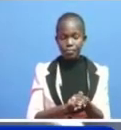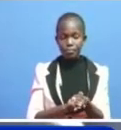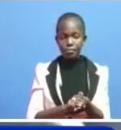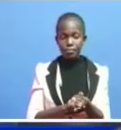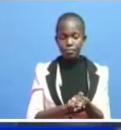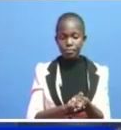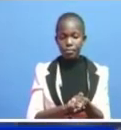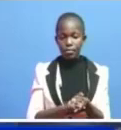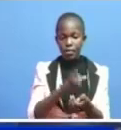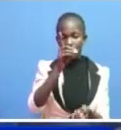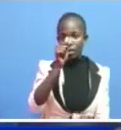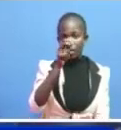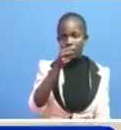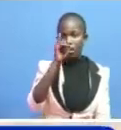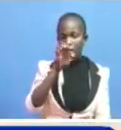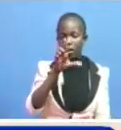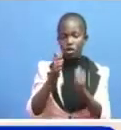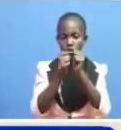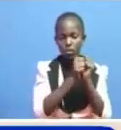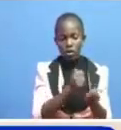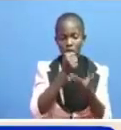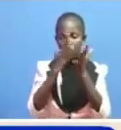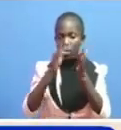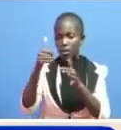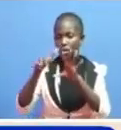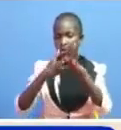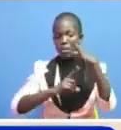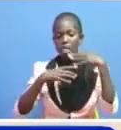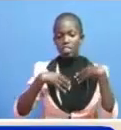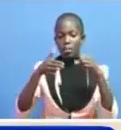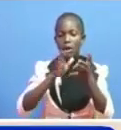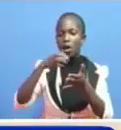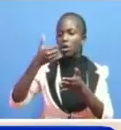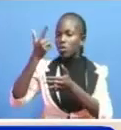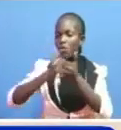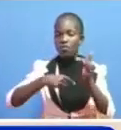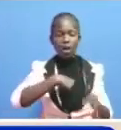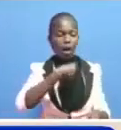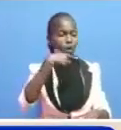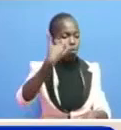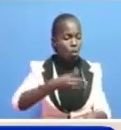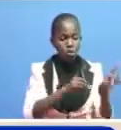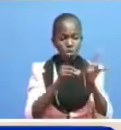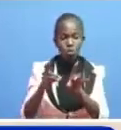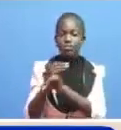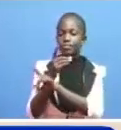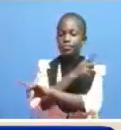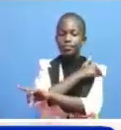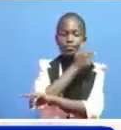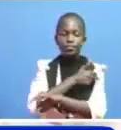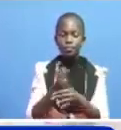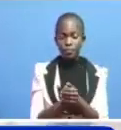Minista Dr. Daniel Yumbya ati anita na maovisa hii muvia ni waitika undini ya Masakuwa watakanani ndambukila medhito maitua ese masivitali